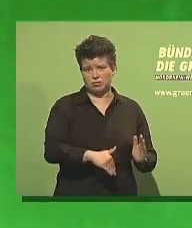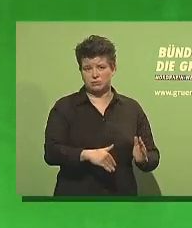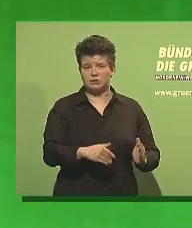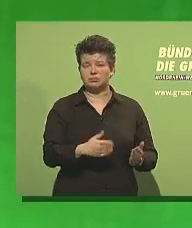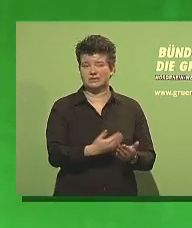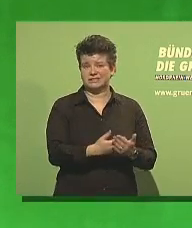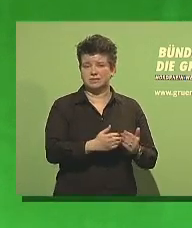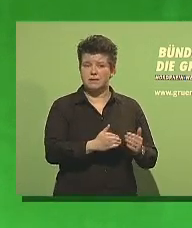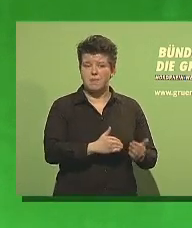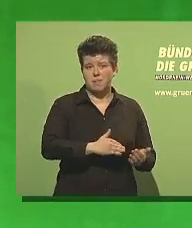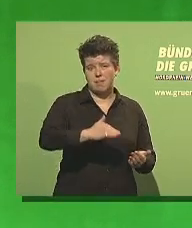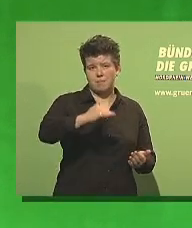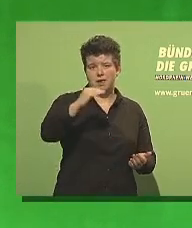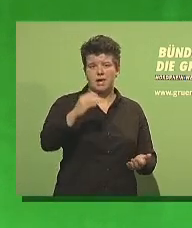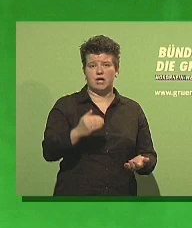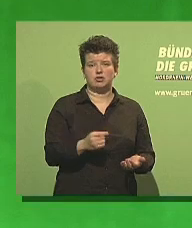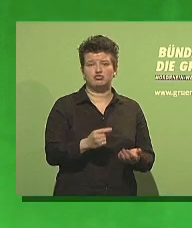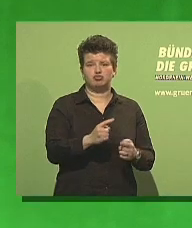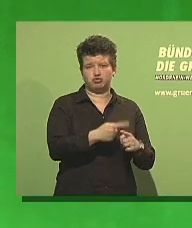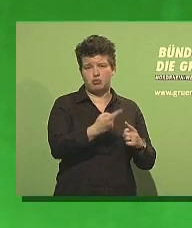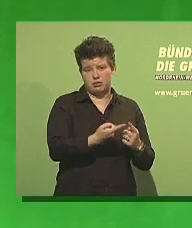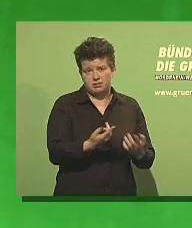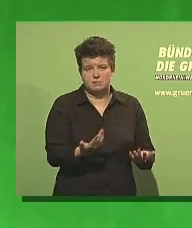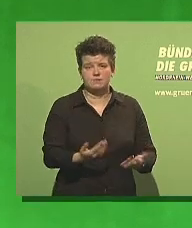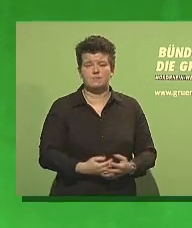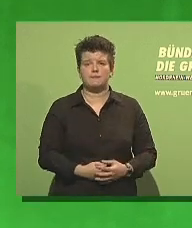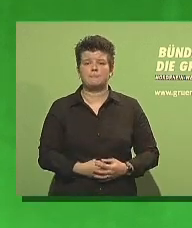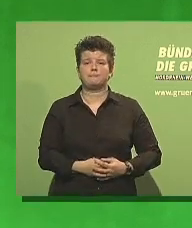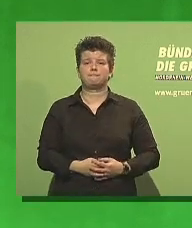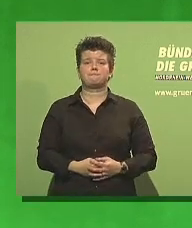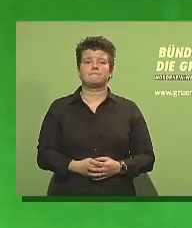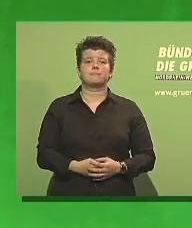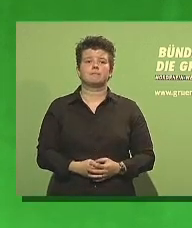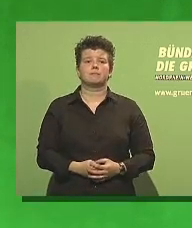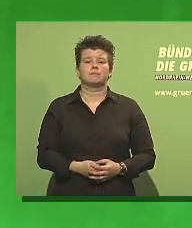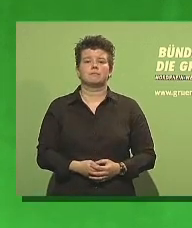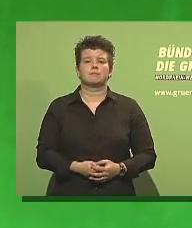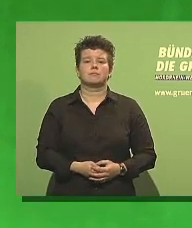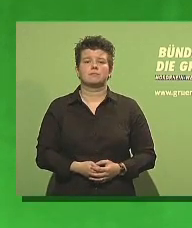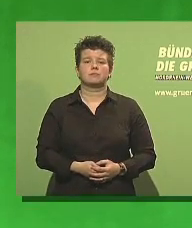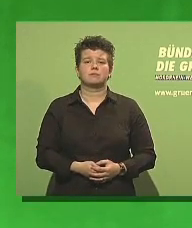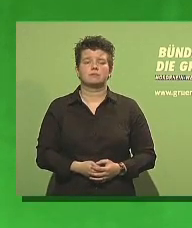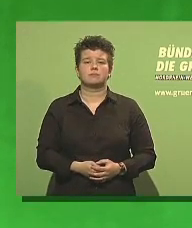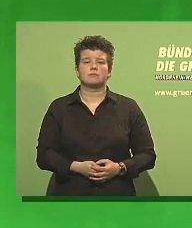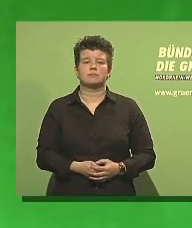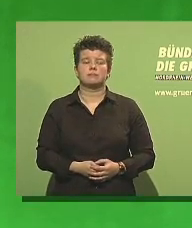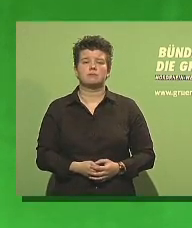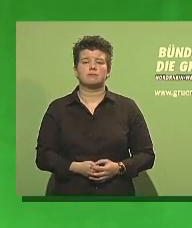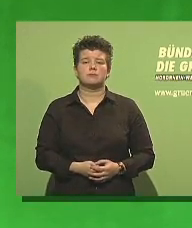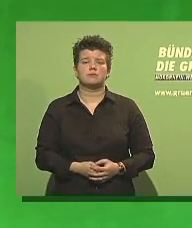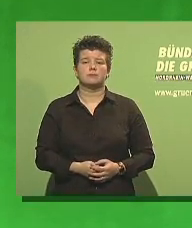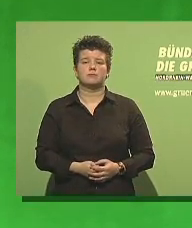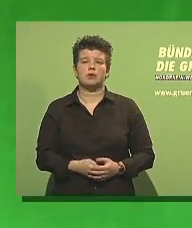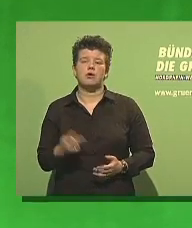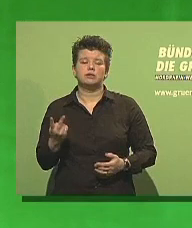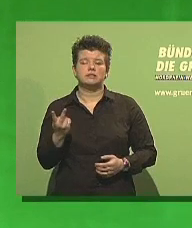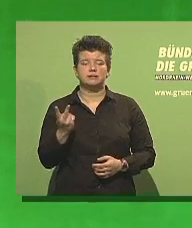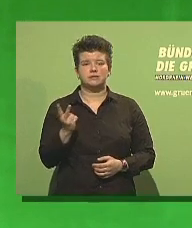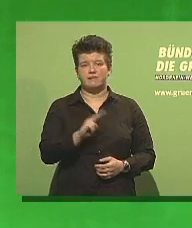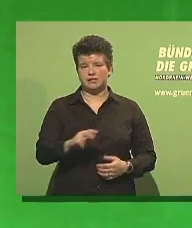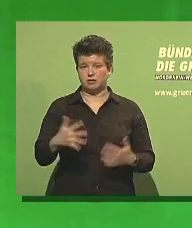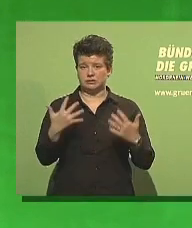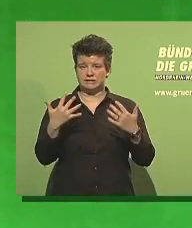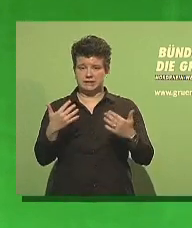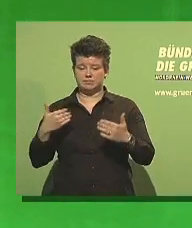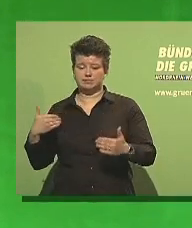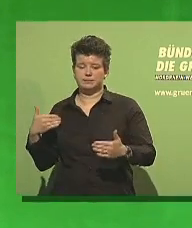und lässt sie nicht reduzieren. Wir haben das seit 2010 immer wieder kritisiert, aber wir haben auch